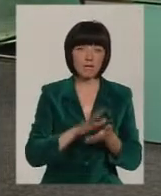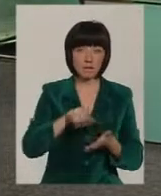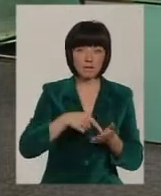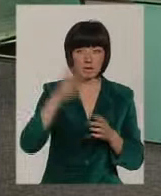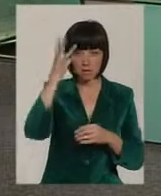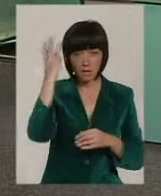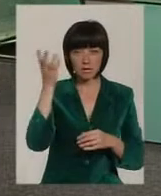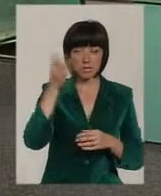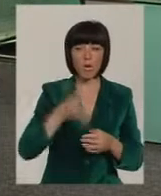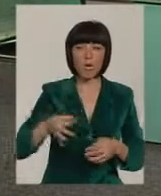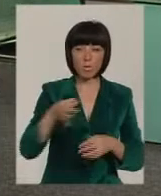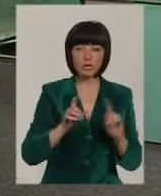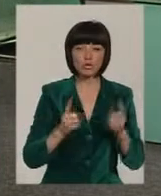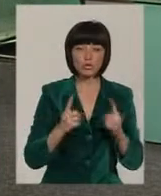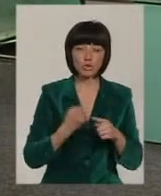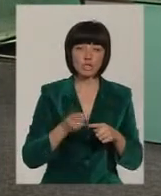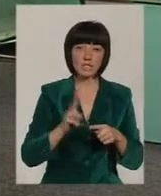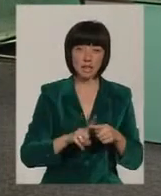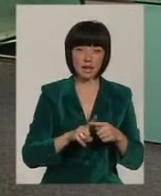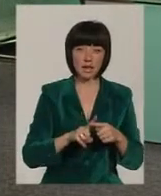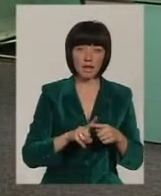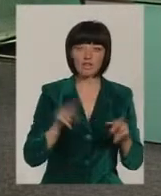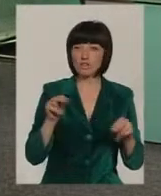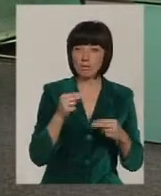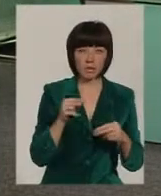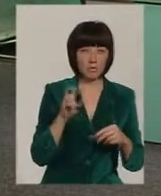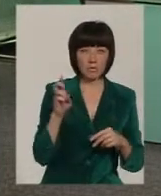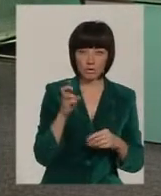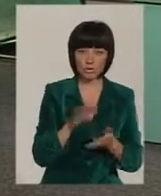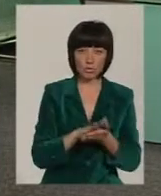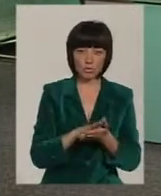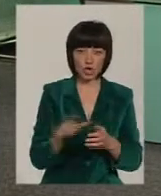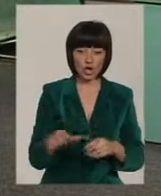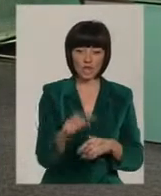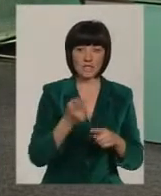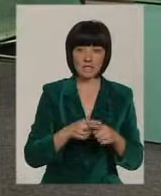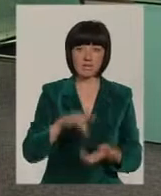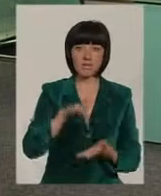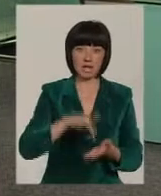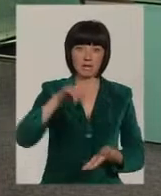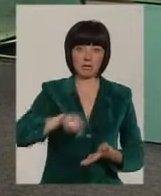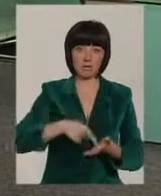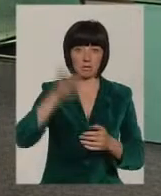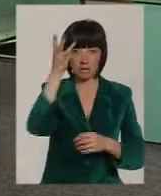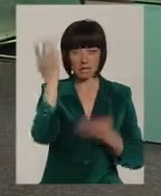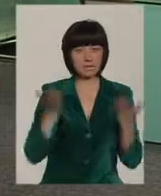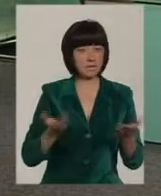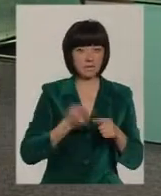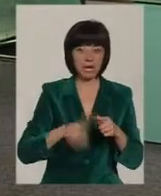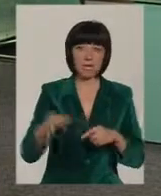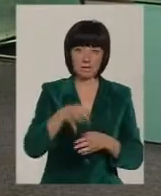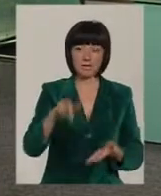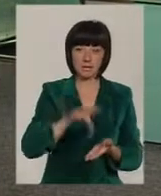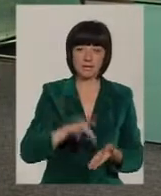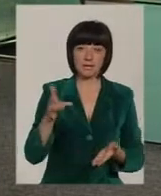Хмельницького і для Хмельницької області, тому що це не в Чемірівцях і на Білогір'ї забруднилась річка, це в центрі міста Хмельницького. Місто Хмельницьке – це є